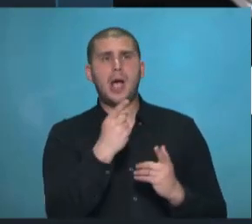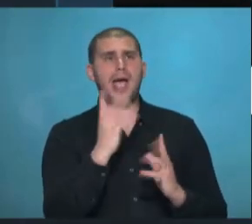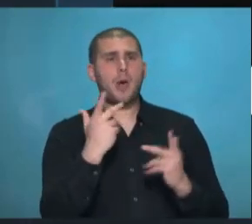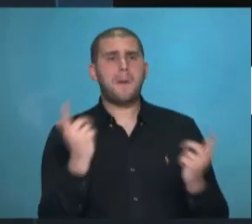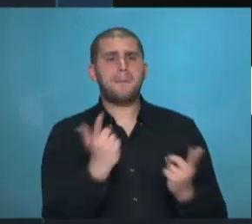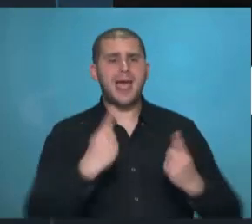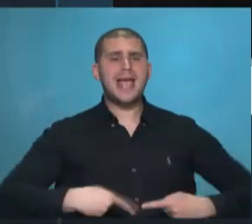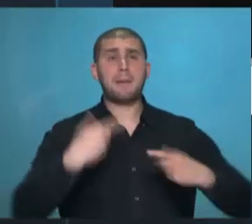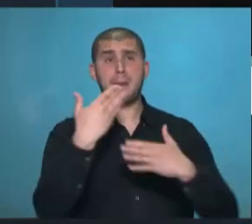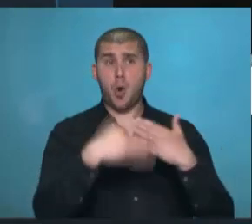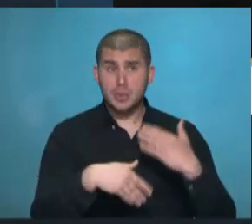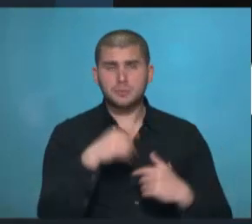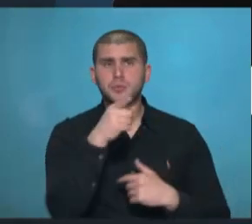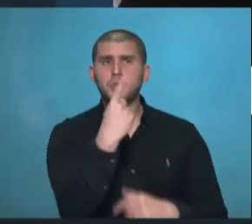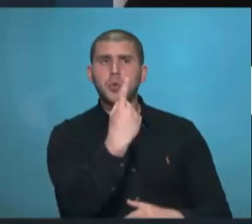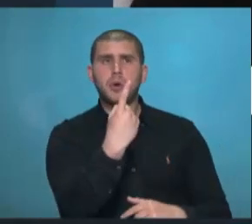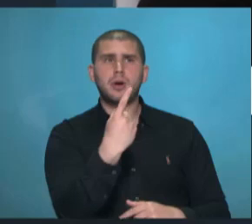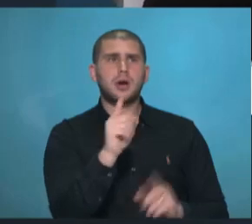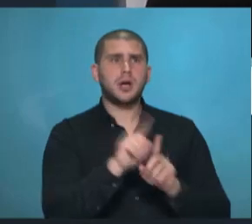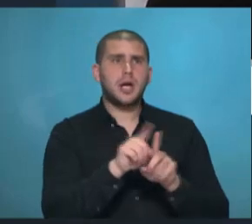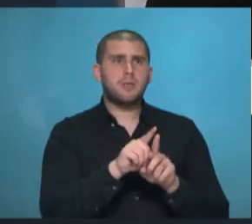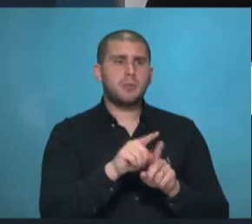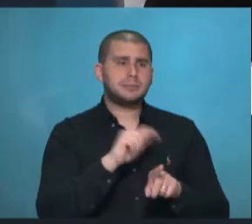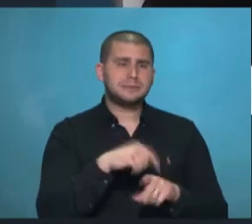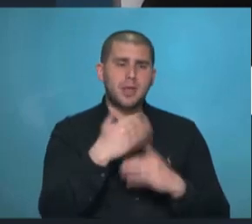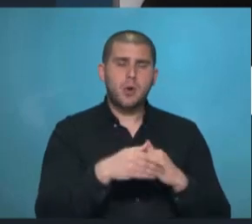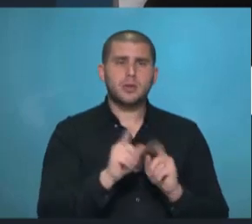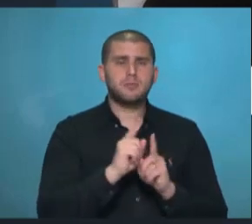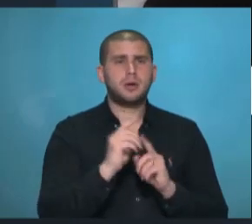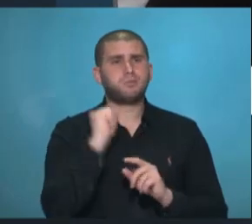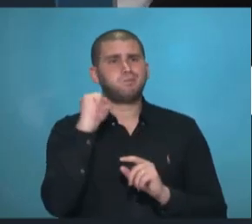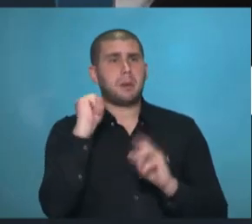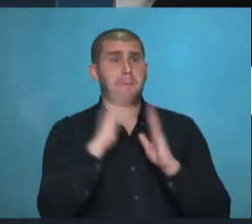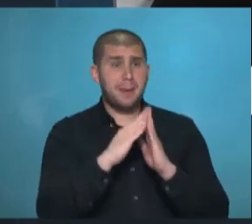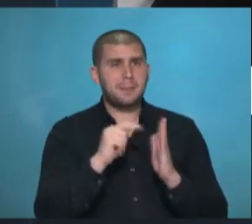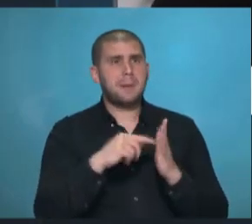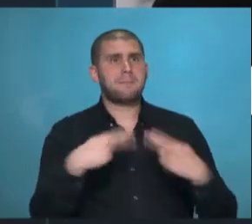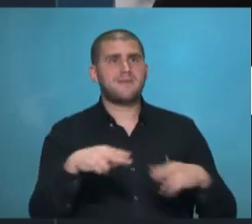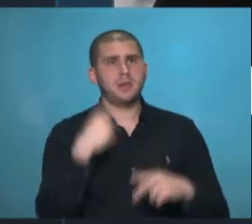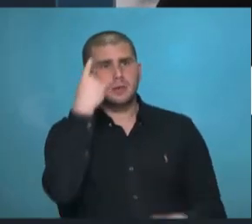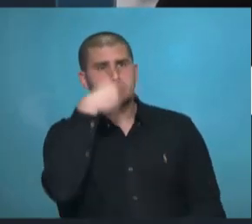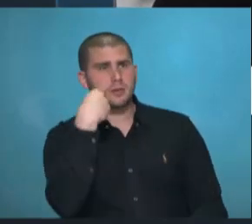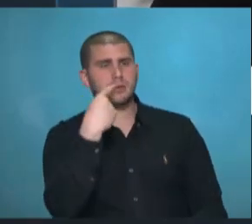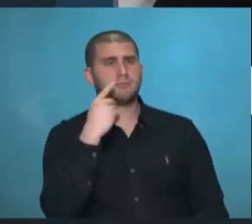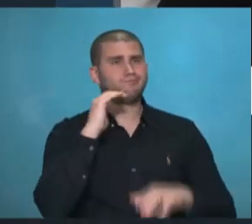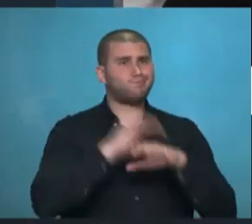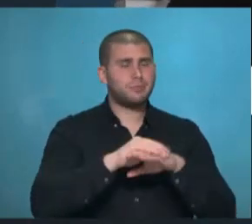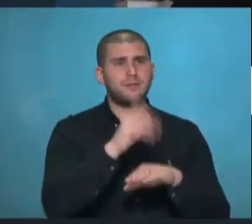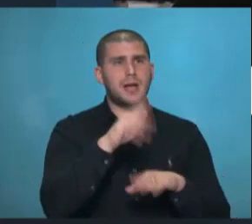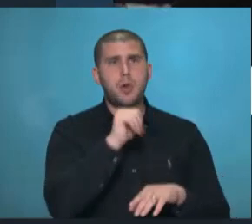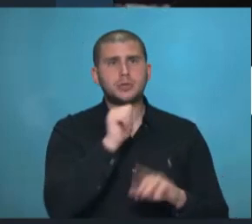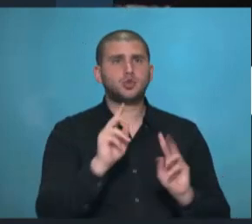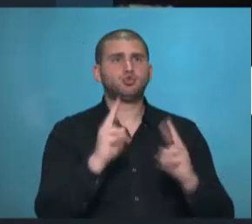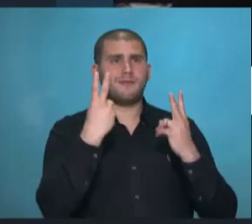הימים האחרונים. הוא לא מרבה לצאת בזמן האחרון מביתו, מחשש שיזהו אותו וגם כדי שלא יקרה עוד